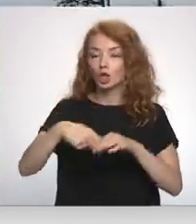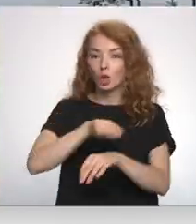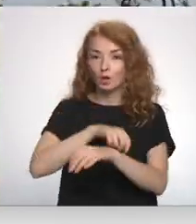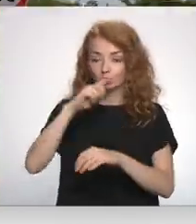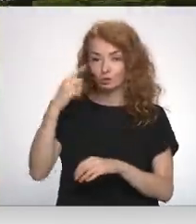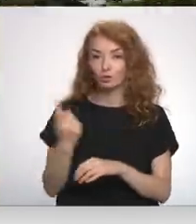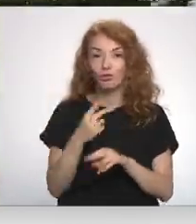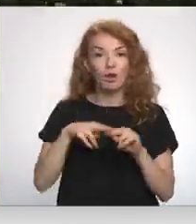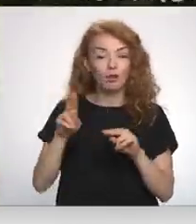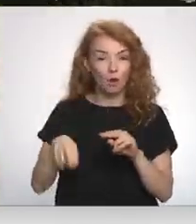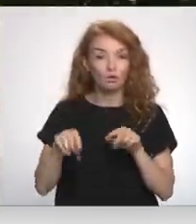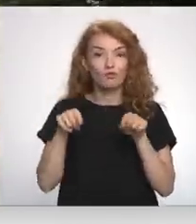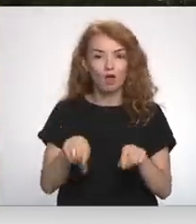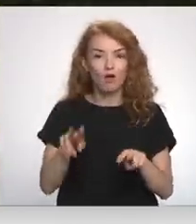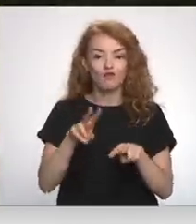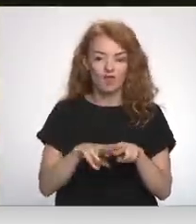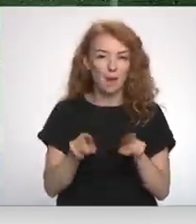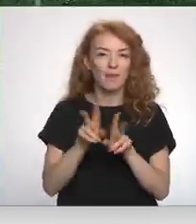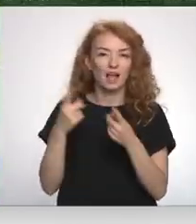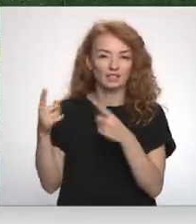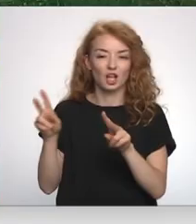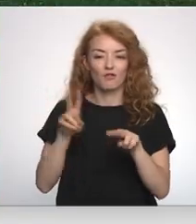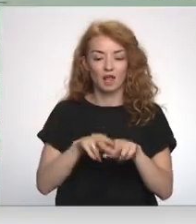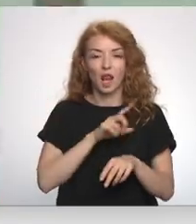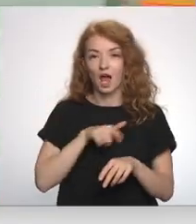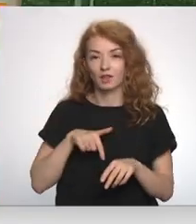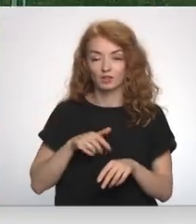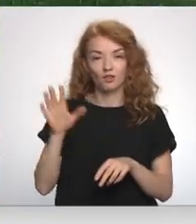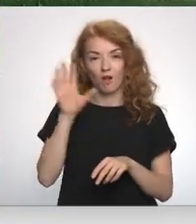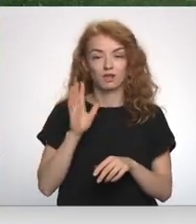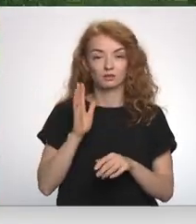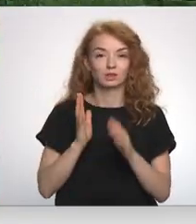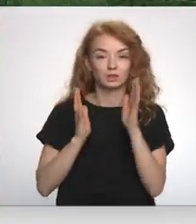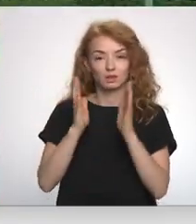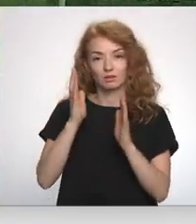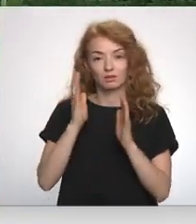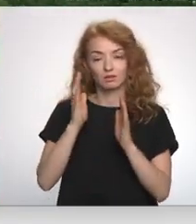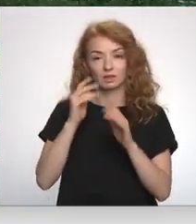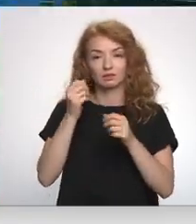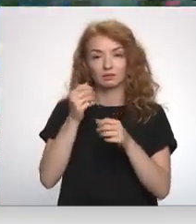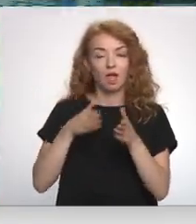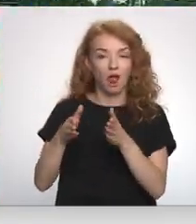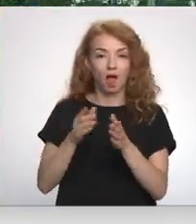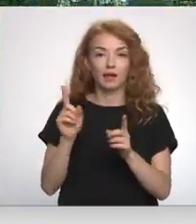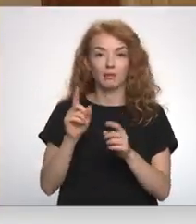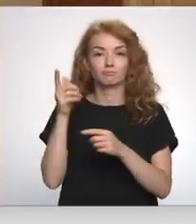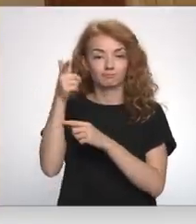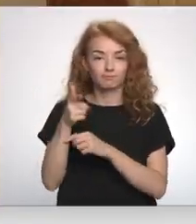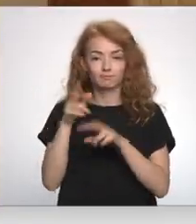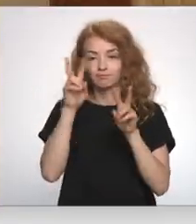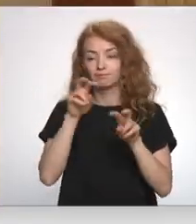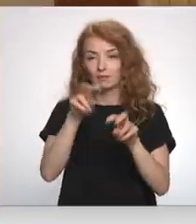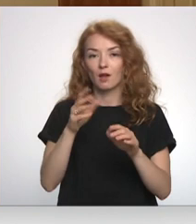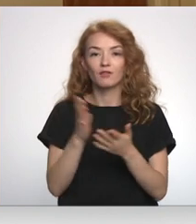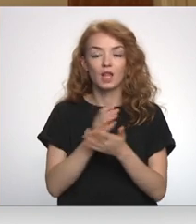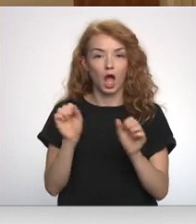80 km/h. Šajā vietā, tāpat kā uz daudzām Latvijas šosejām, Latvijas valsts ceļu stacijās tiek mērīts transporta līdzekļu ātrums. Tās ir kameras,